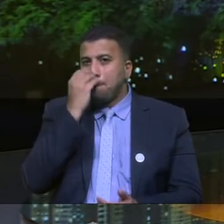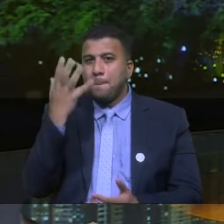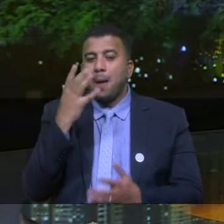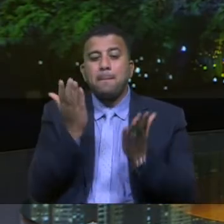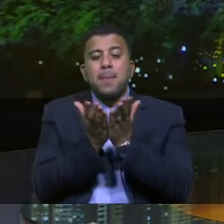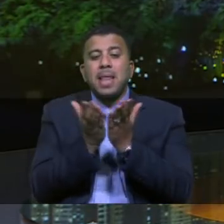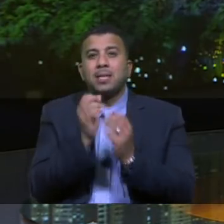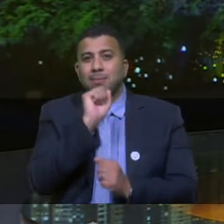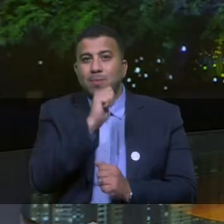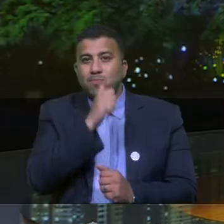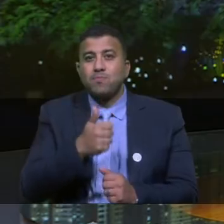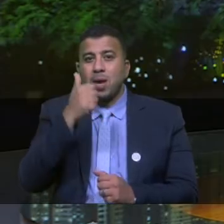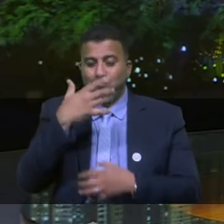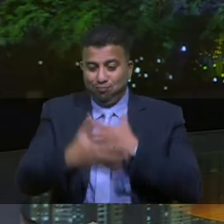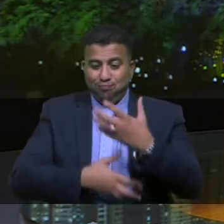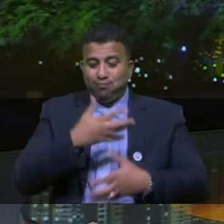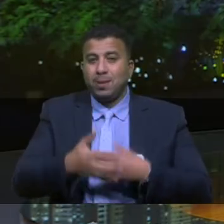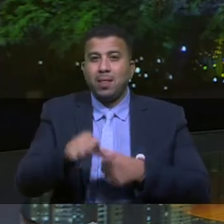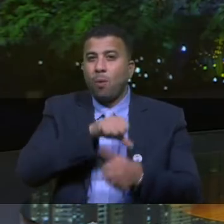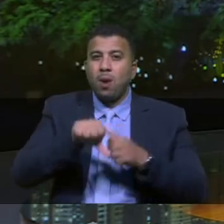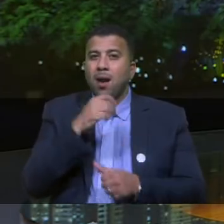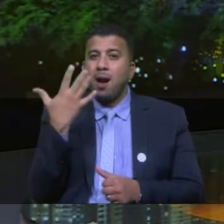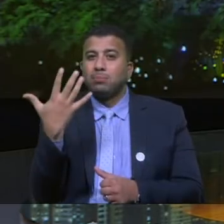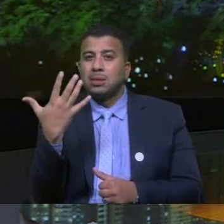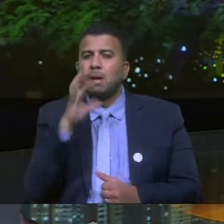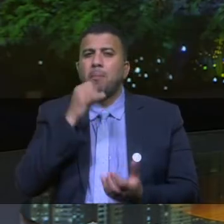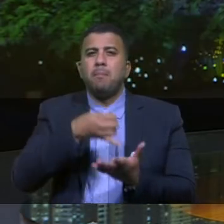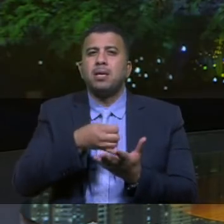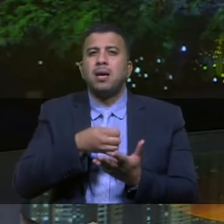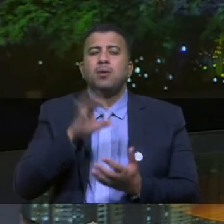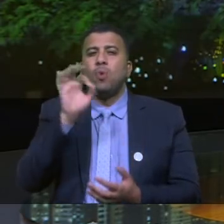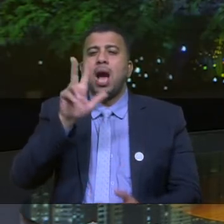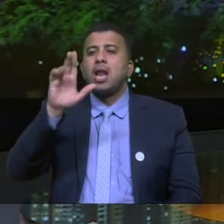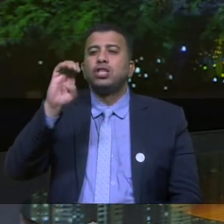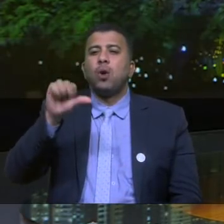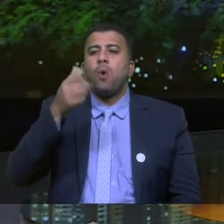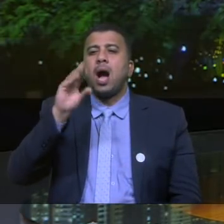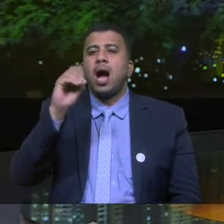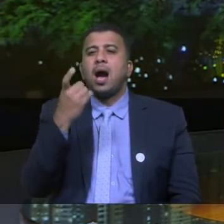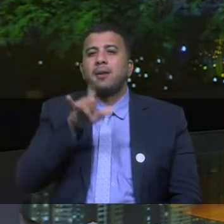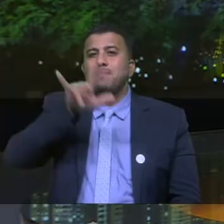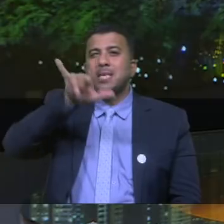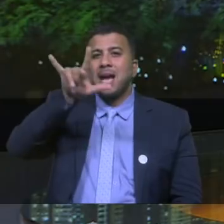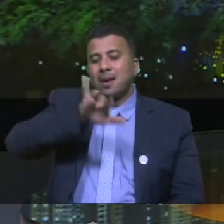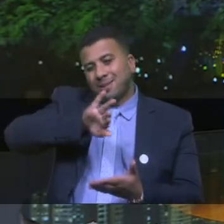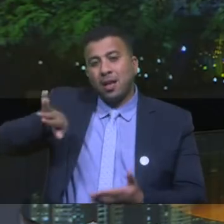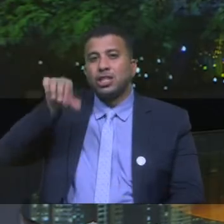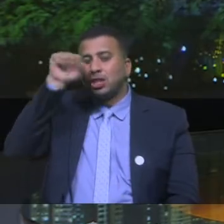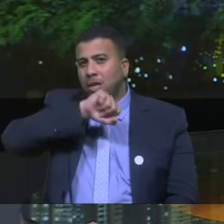مسابقة المدارس لإعادة التدوير في الدورة الخامسة، والذي أقيم في مركز الجواهر للمناسبات والمؤتمرات